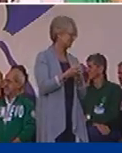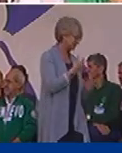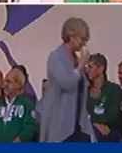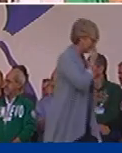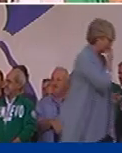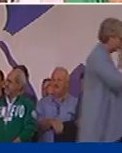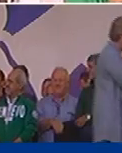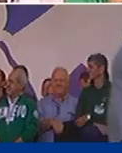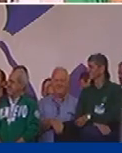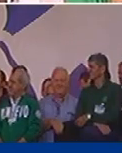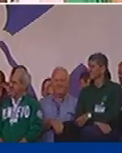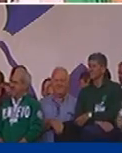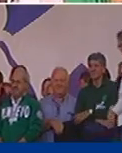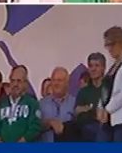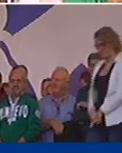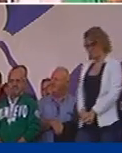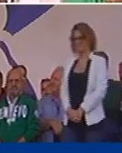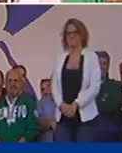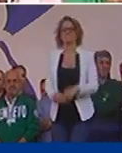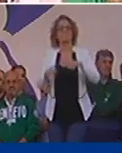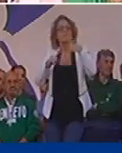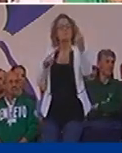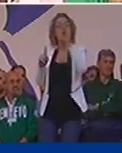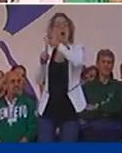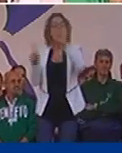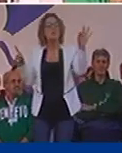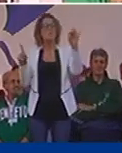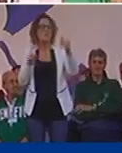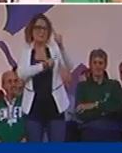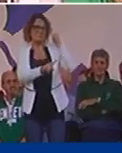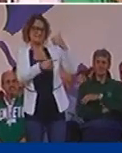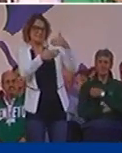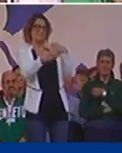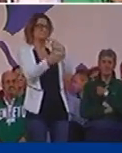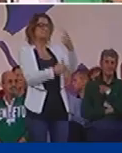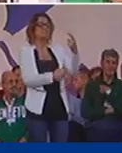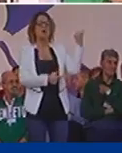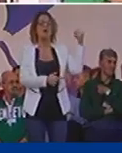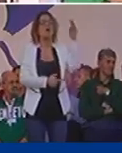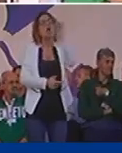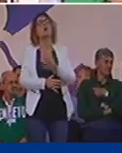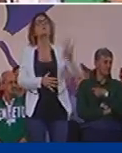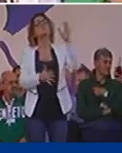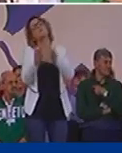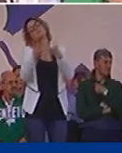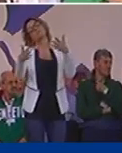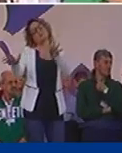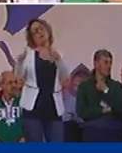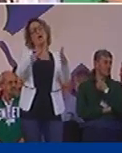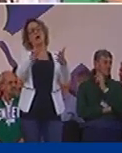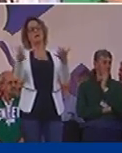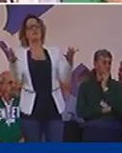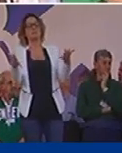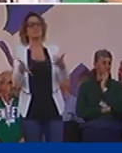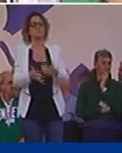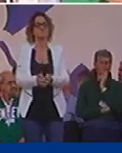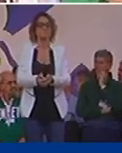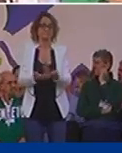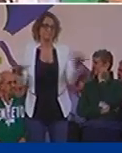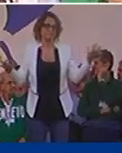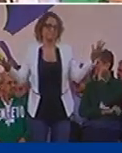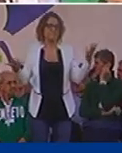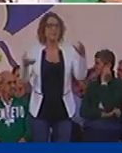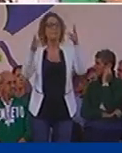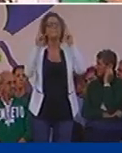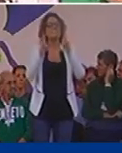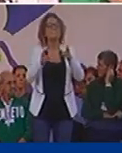E poi qualcuno prima di me diceva: "Beh, l'Europa non è così importante, ragazzi. il peggio